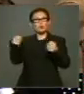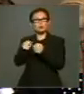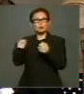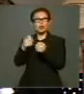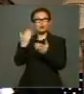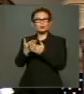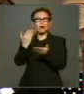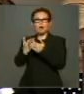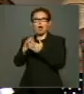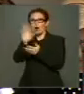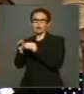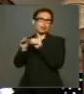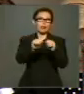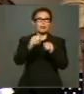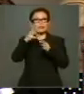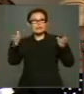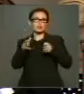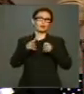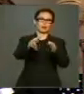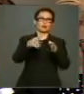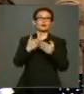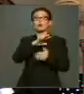koska rahat pannaan pääväylille, kun ne ei kaikkialle riitä.